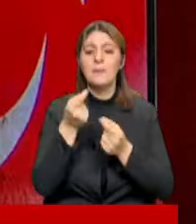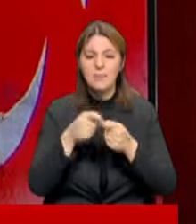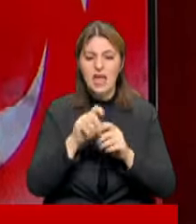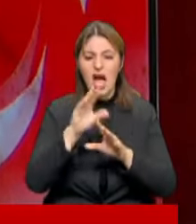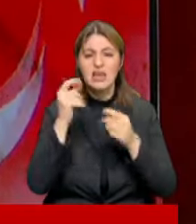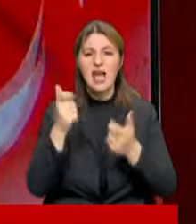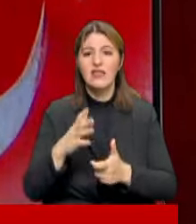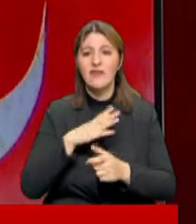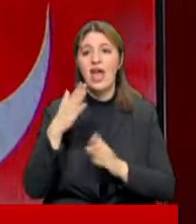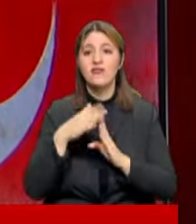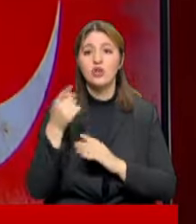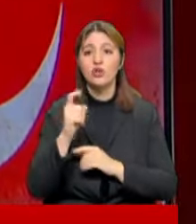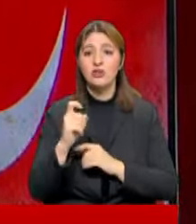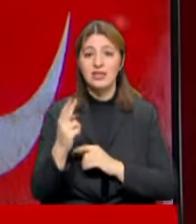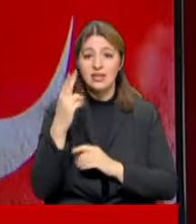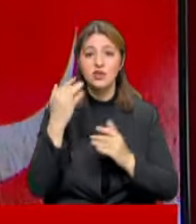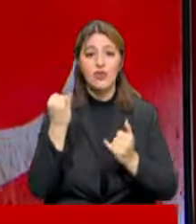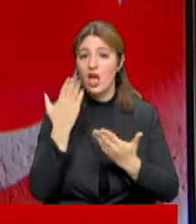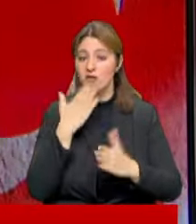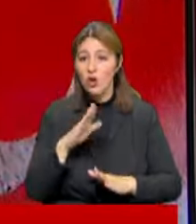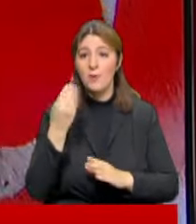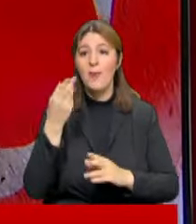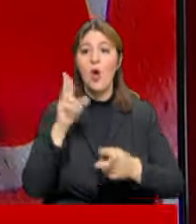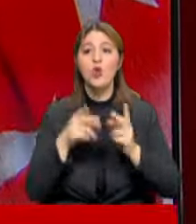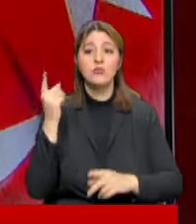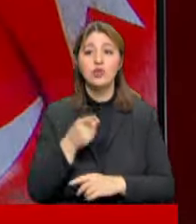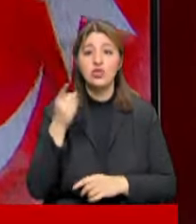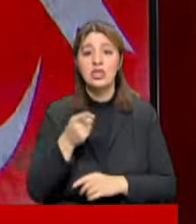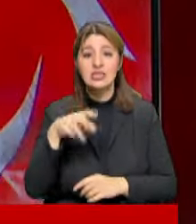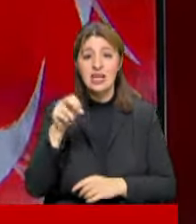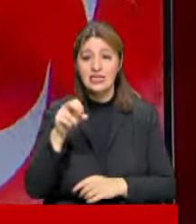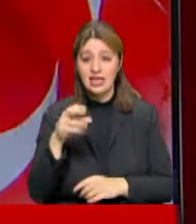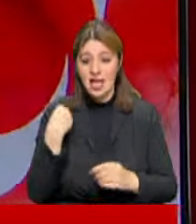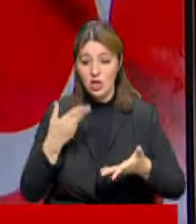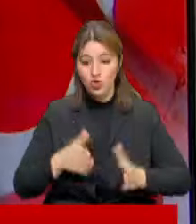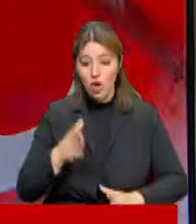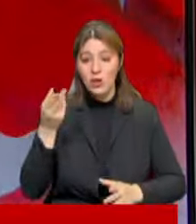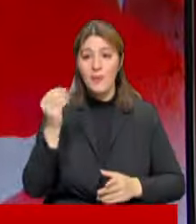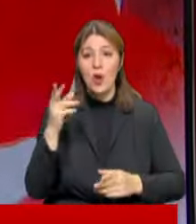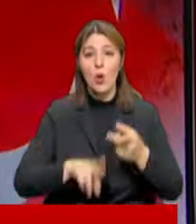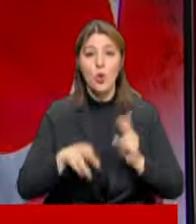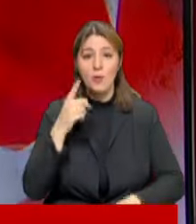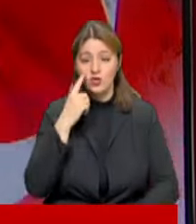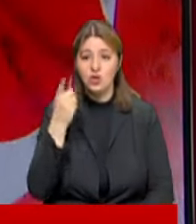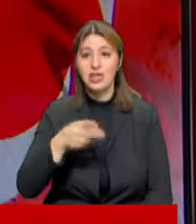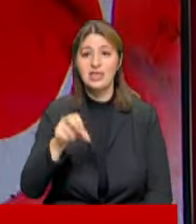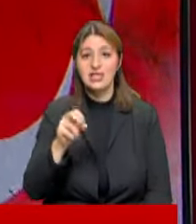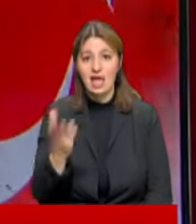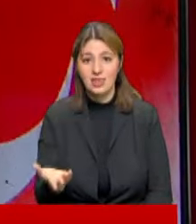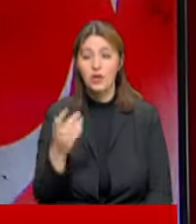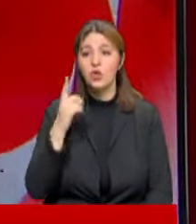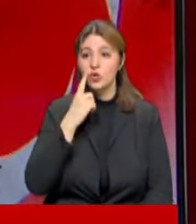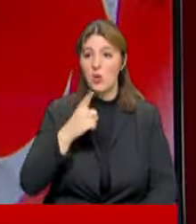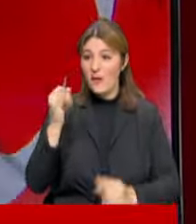evlerin % 197 isinde tuvalet Yok bebek ölüm oranı % yeni doğan bebek ölüm oranı ve cumhuriyet